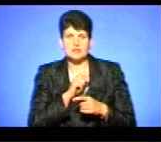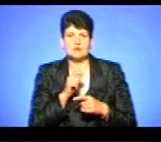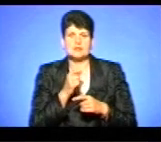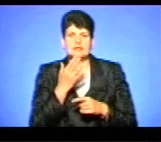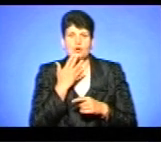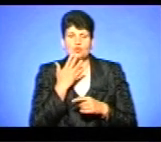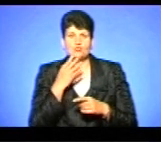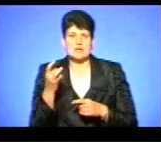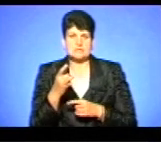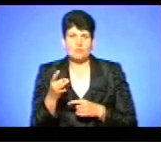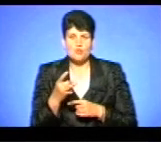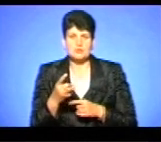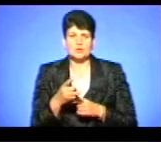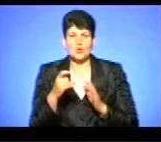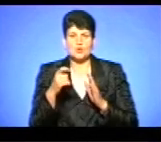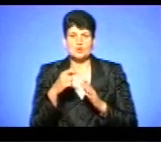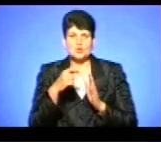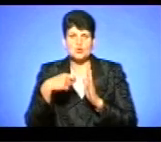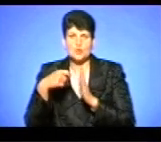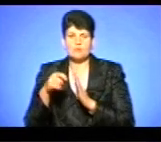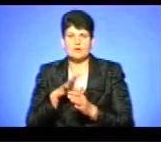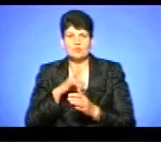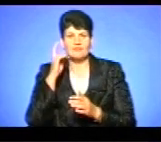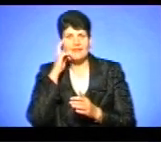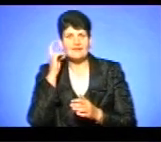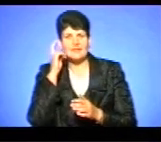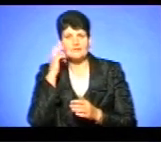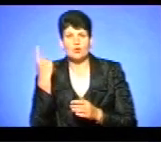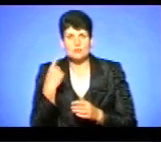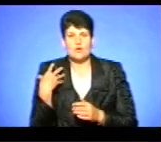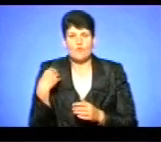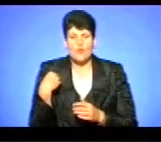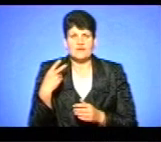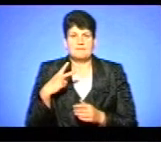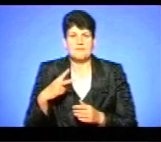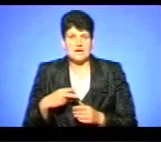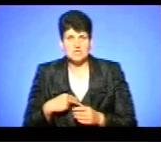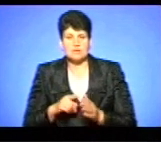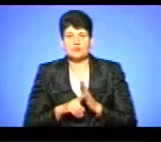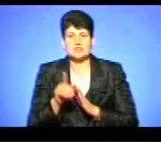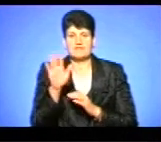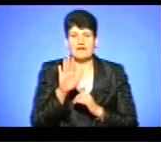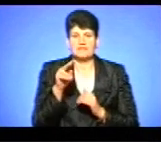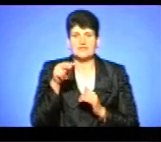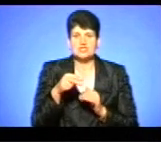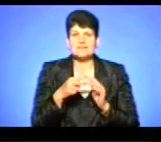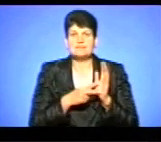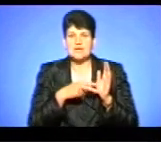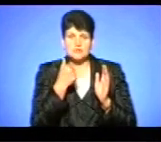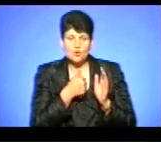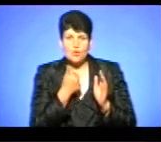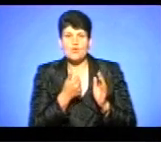Народної Республіки. Зйомки відбувалися у Києві, Київській області, Львові і Парижі. Почалися вони у вересні 2017 року,